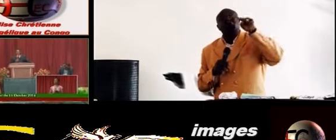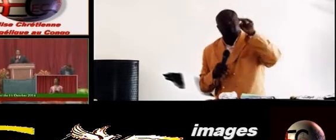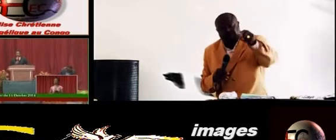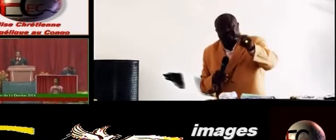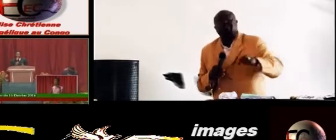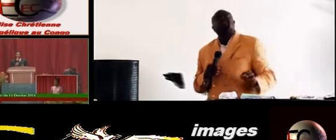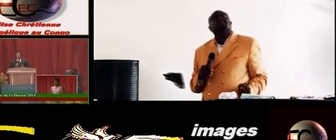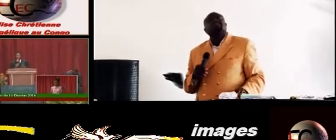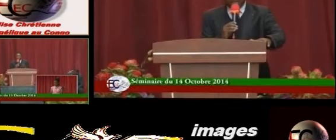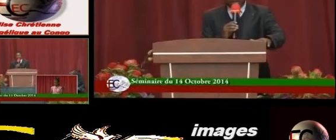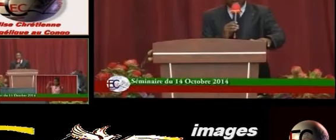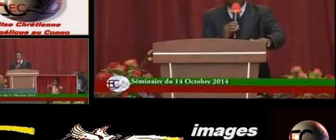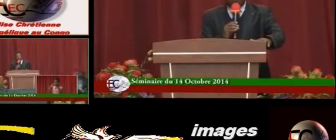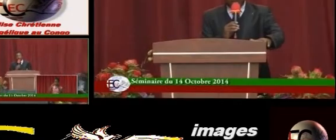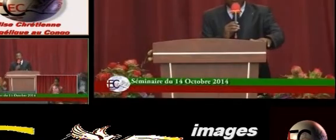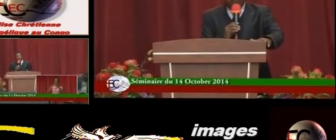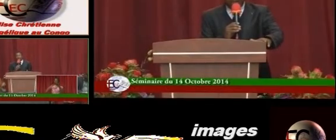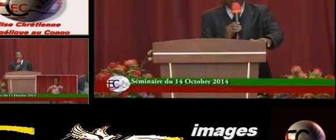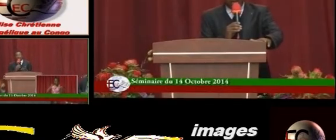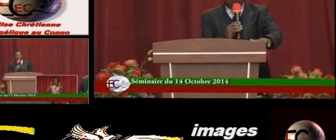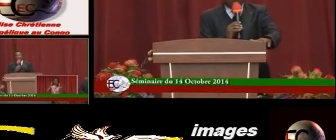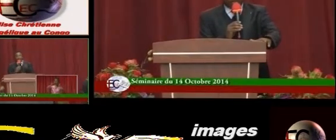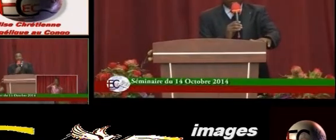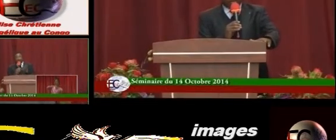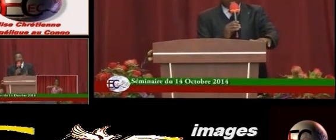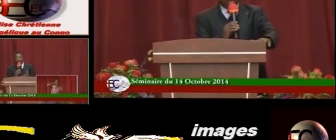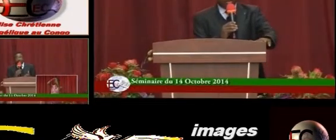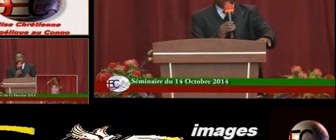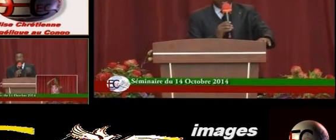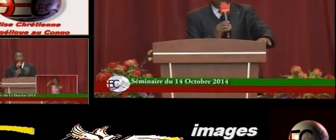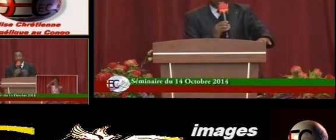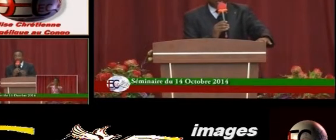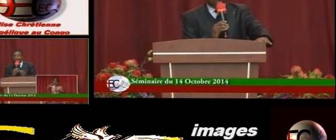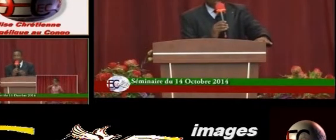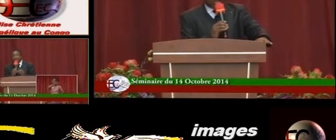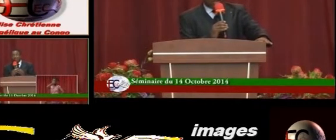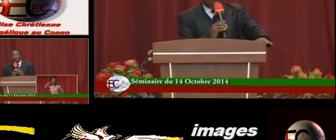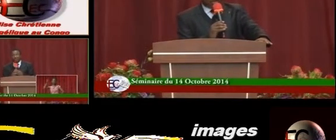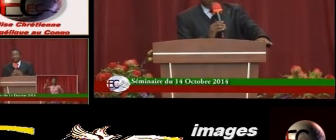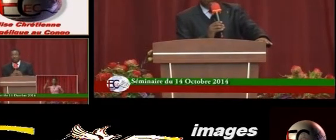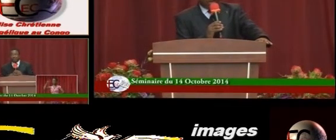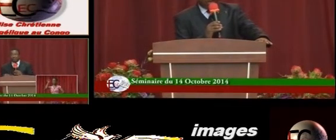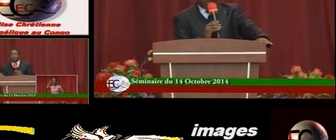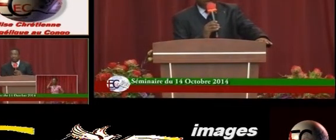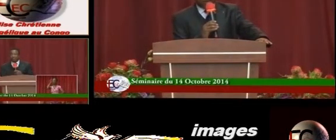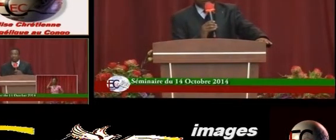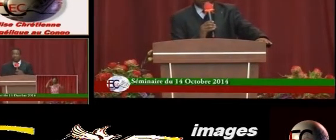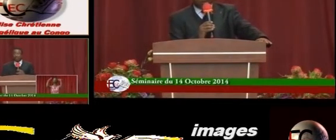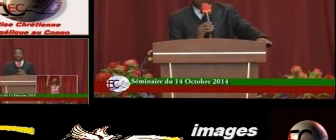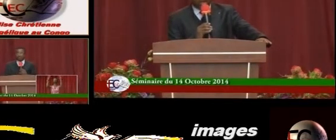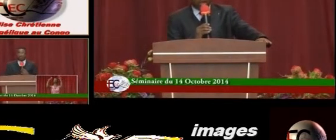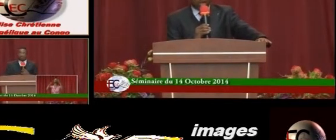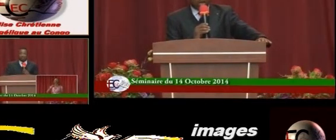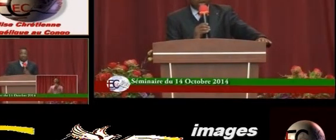Dieu veut faire. Et ta gloire éclatera encore en ces lieux. Et nous entrerons triomphalement avec